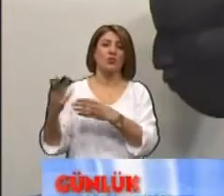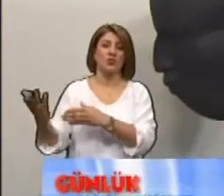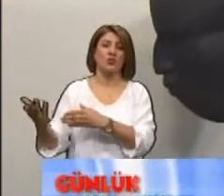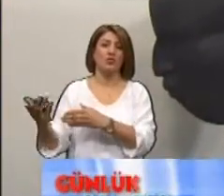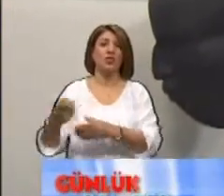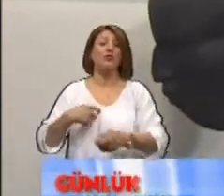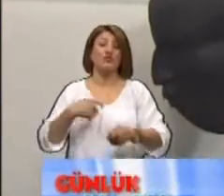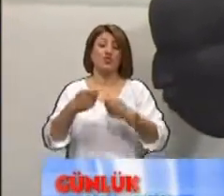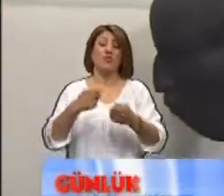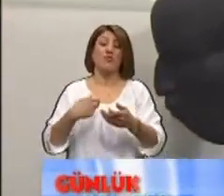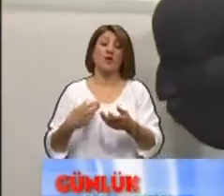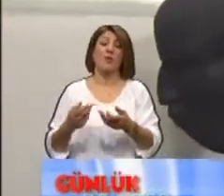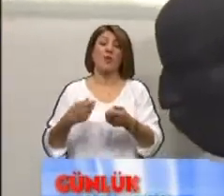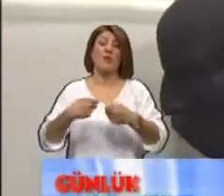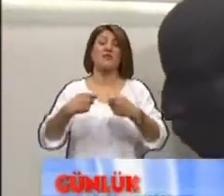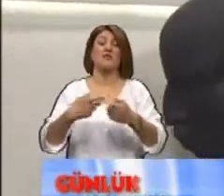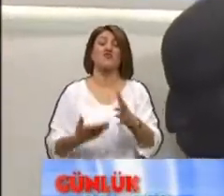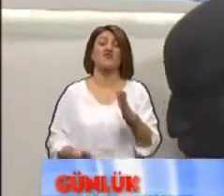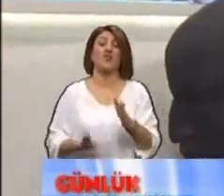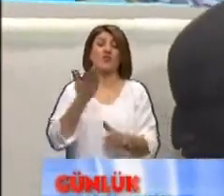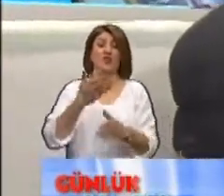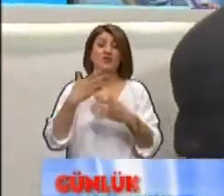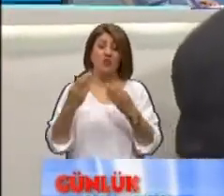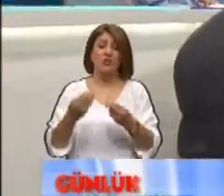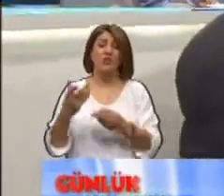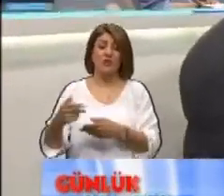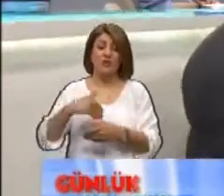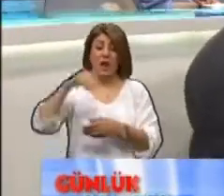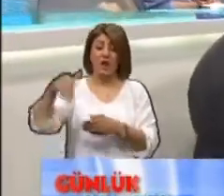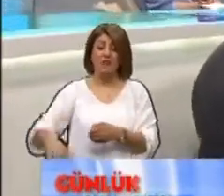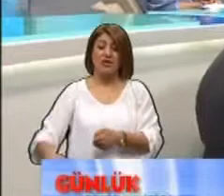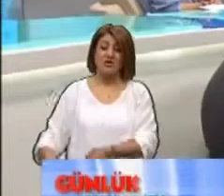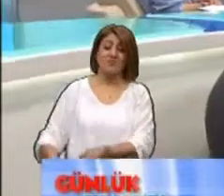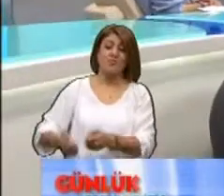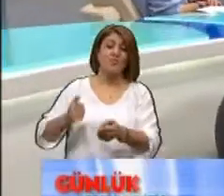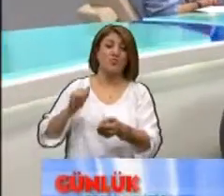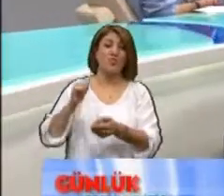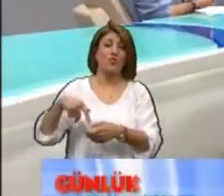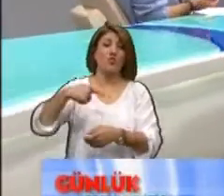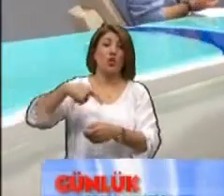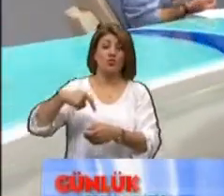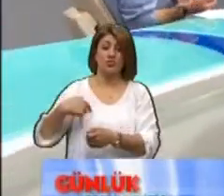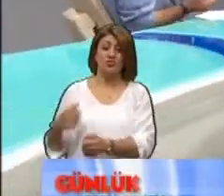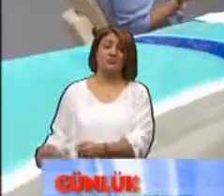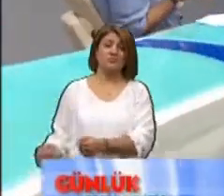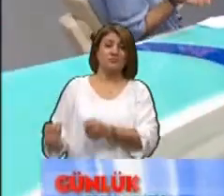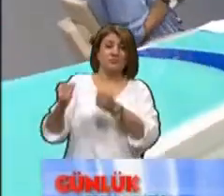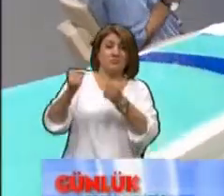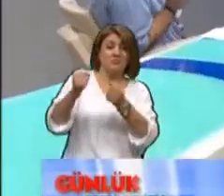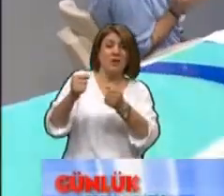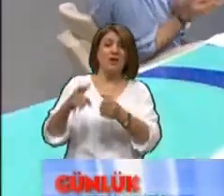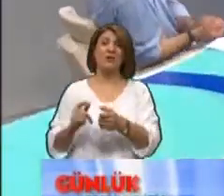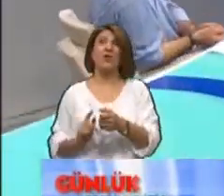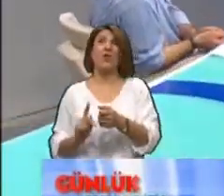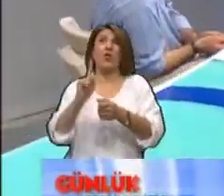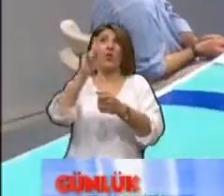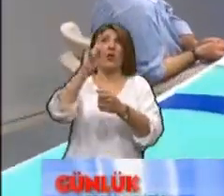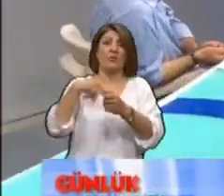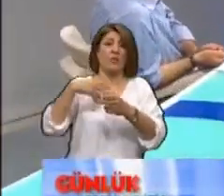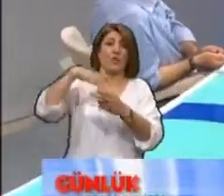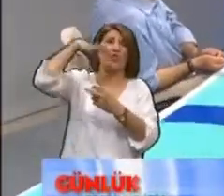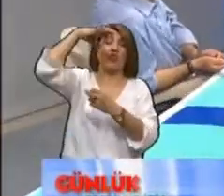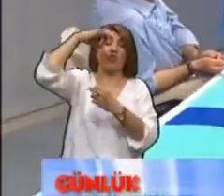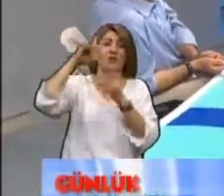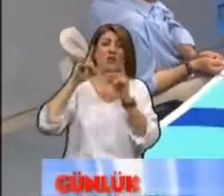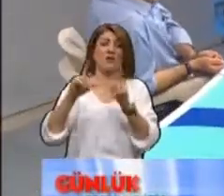İşletme maliyeti çok yüksek olur öyle bir şey. İteceksin aşağıdan motorları çektireceksin falan. Tabii de çok beton para olduğu için aşağıdan sürekli bir yukarı tutacak bir şey lazım. İşte